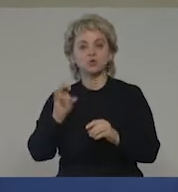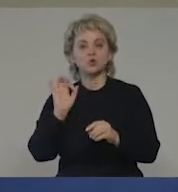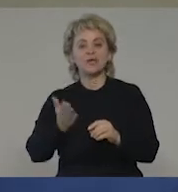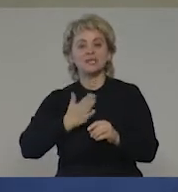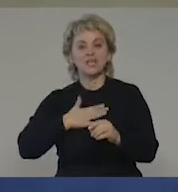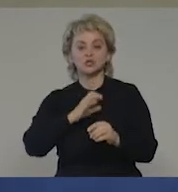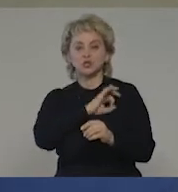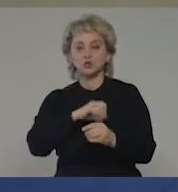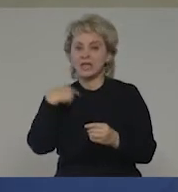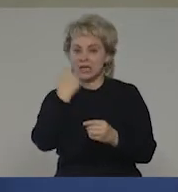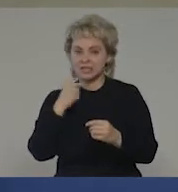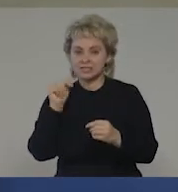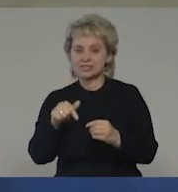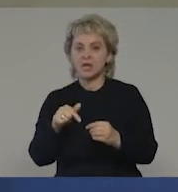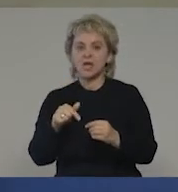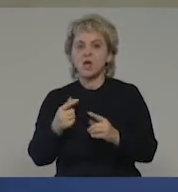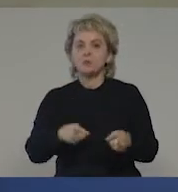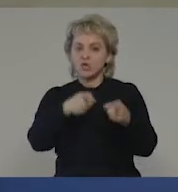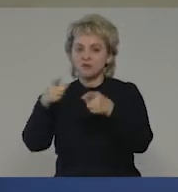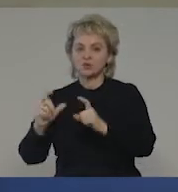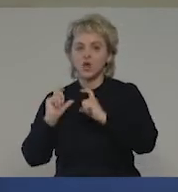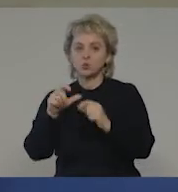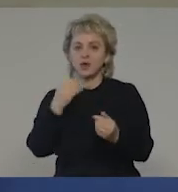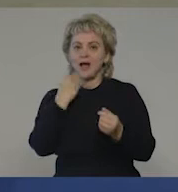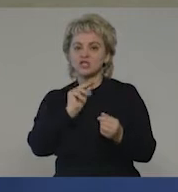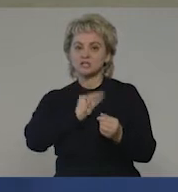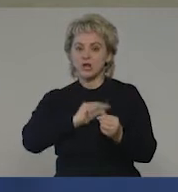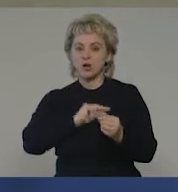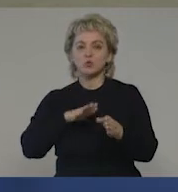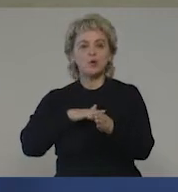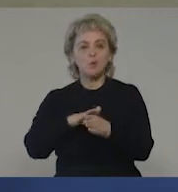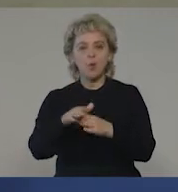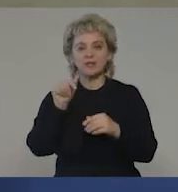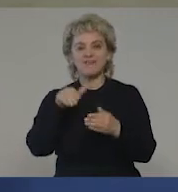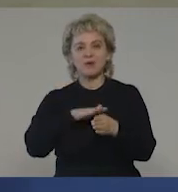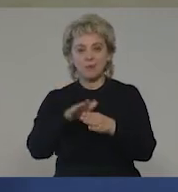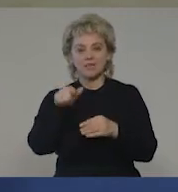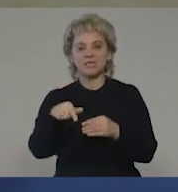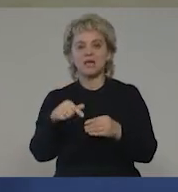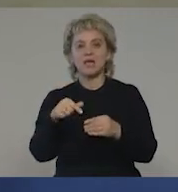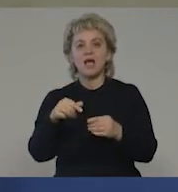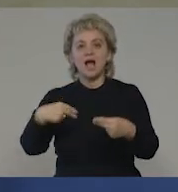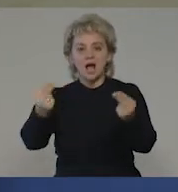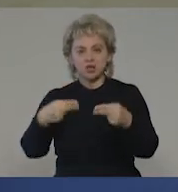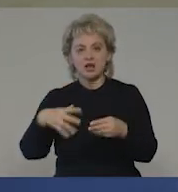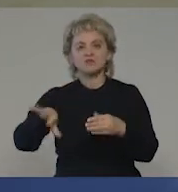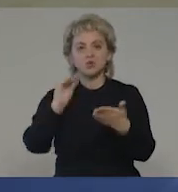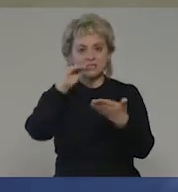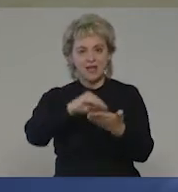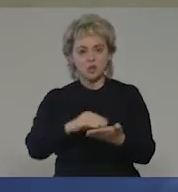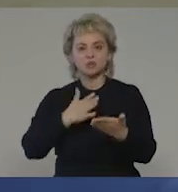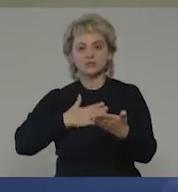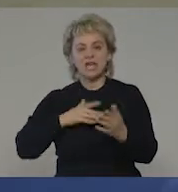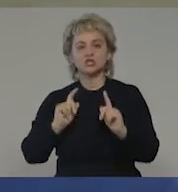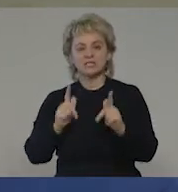наши юридические лица. Перевозка грузов, качественная работа, полное выполнение контрактов – все это заложено в